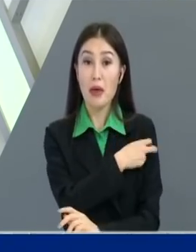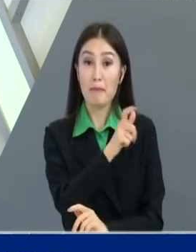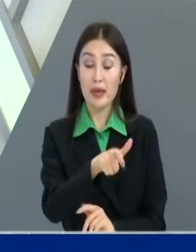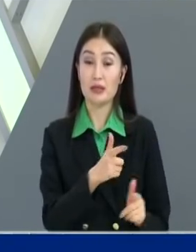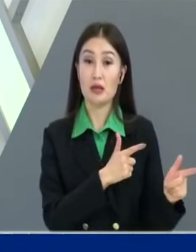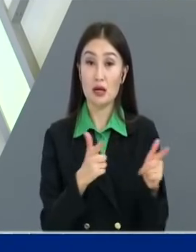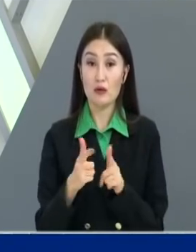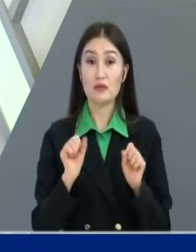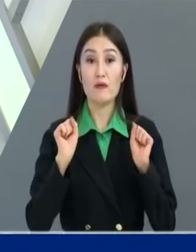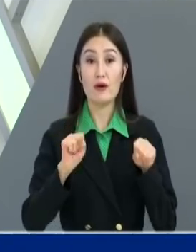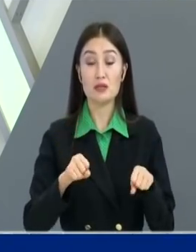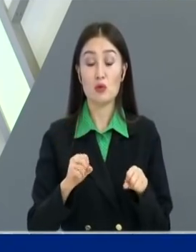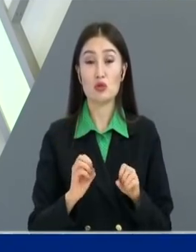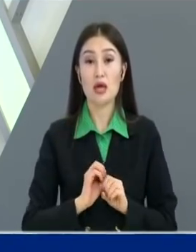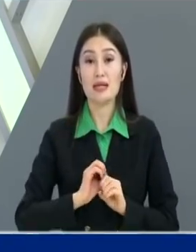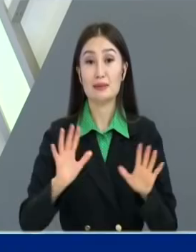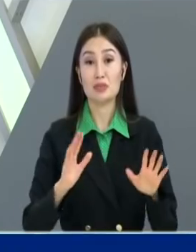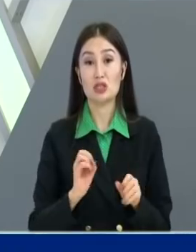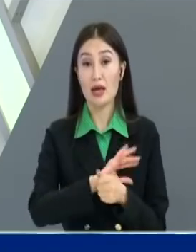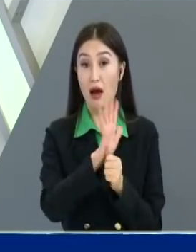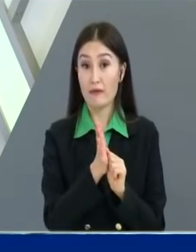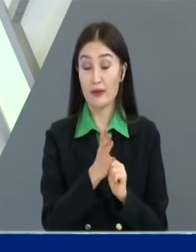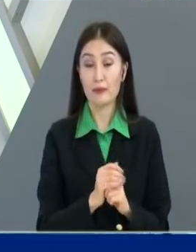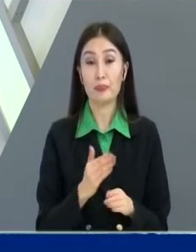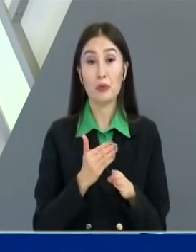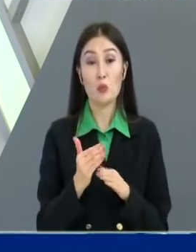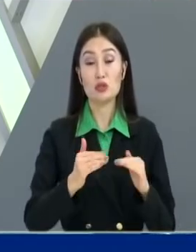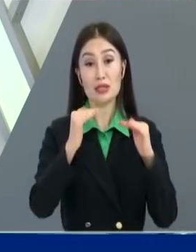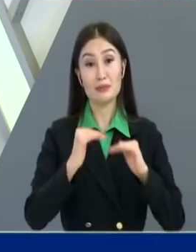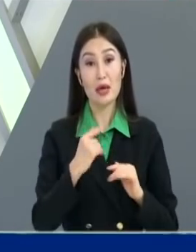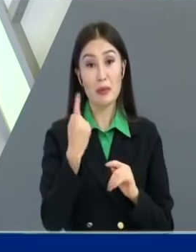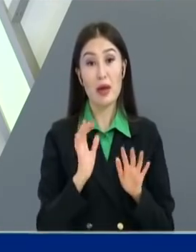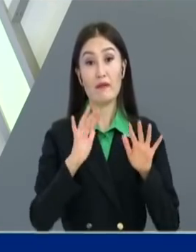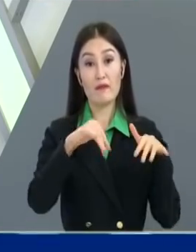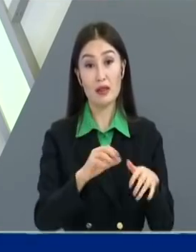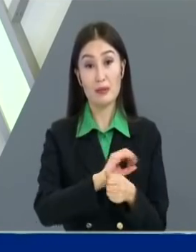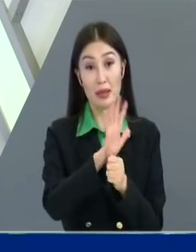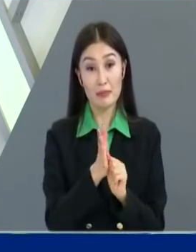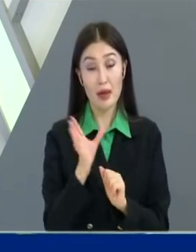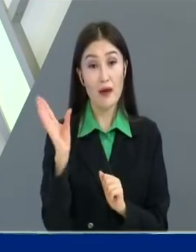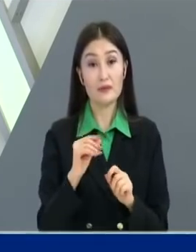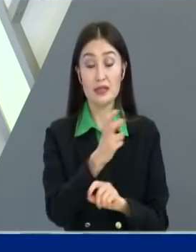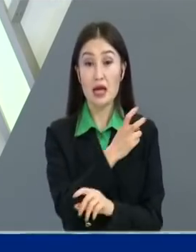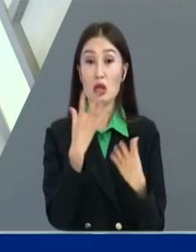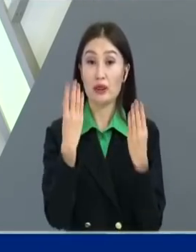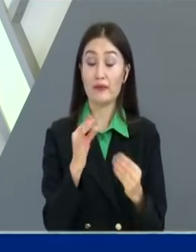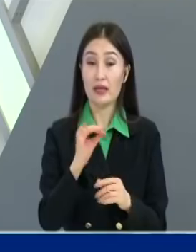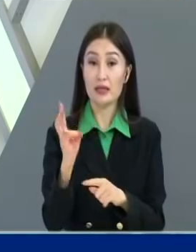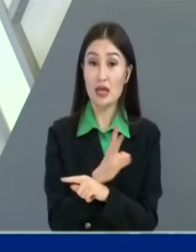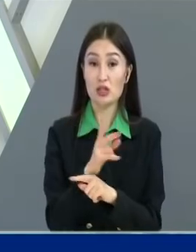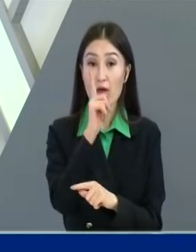готовятся и к возможной вспышке ковида. После спада первой волны пандемии все стационары, как дневные, так и ночные,